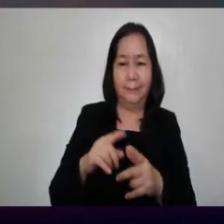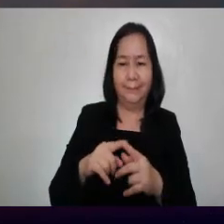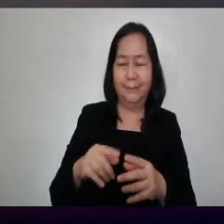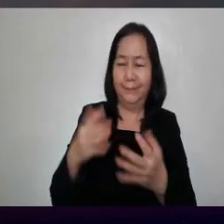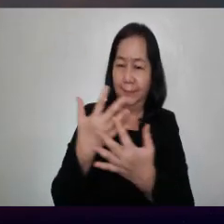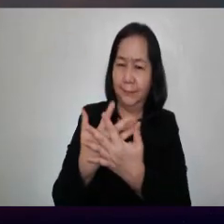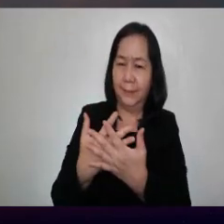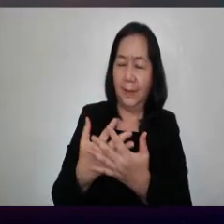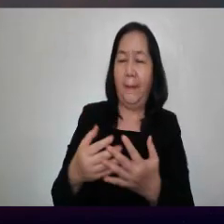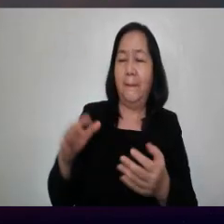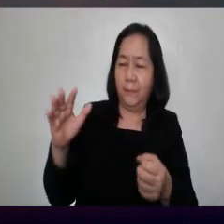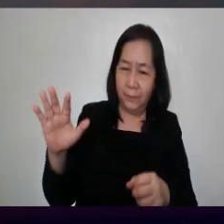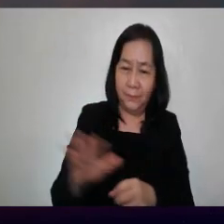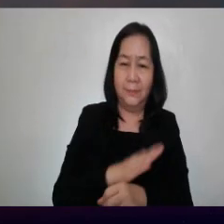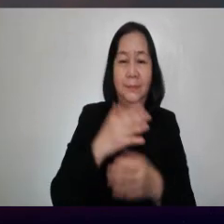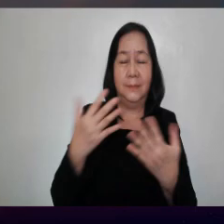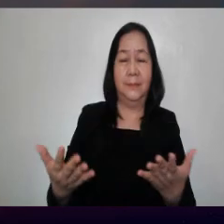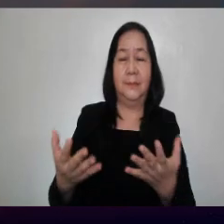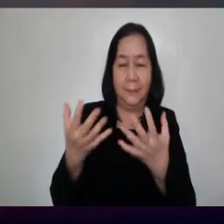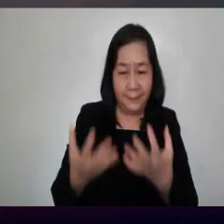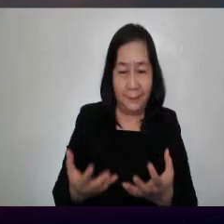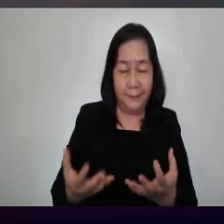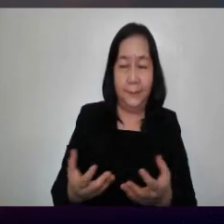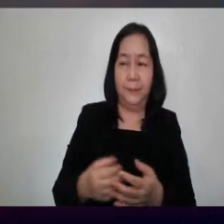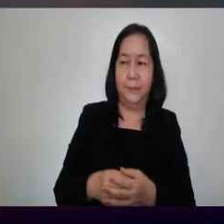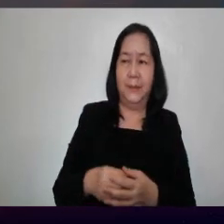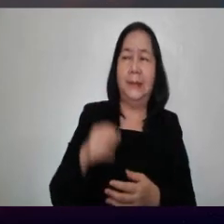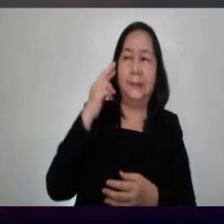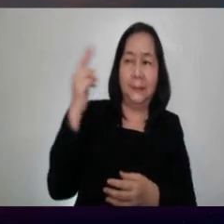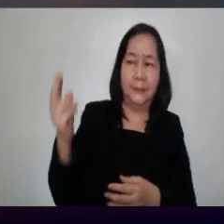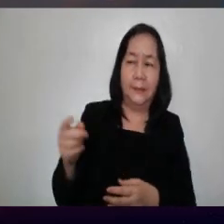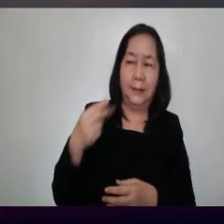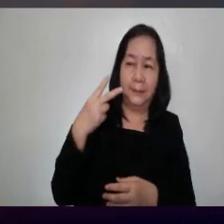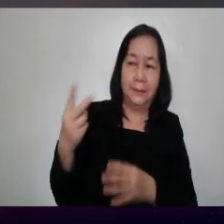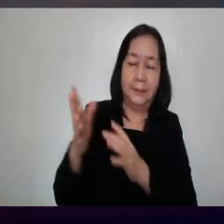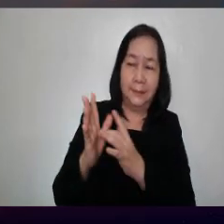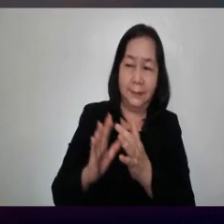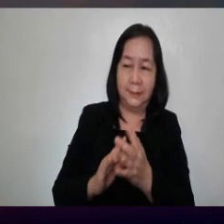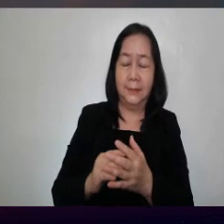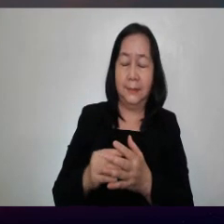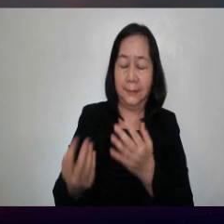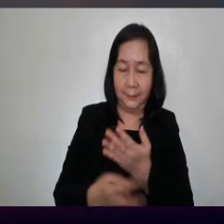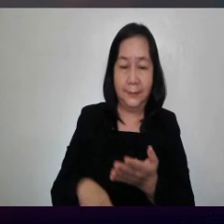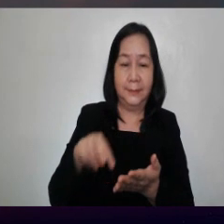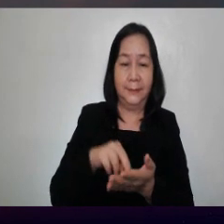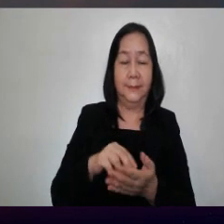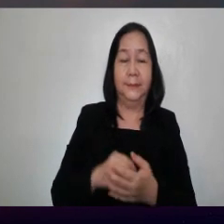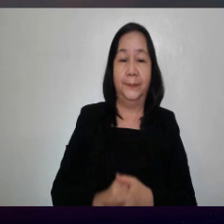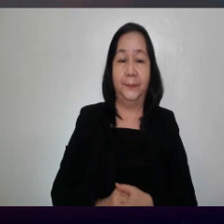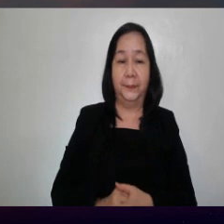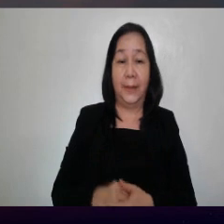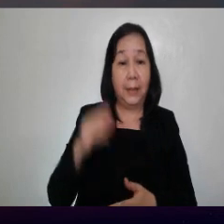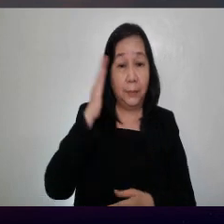kanilang lambat. Noon lamang nila napagtanto, si Jesus yun, muling nabuhay. Alam